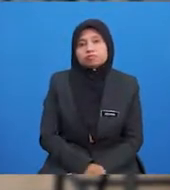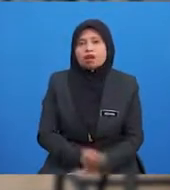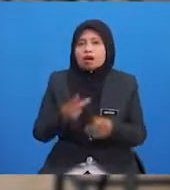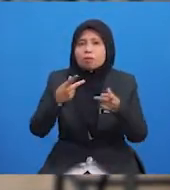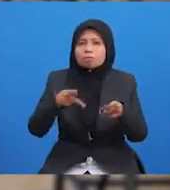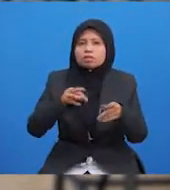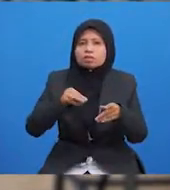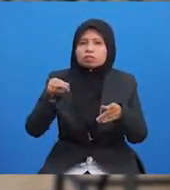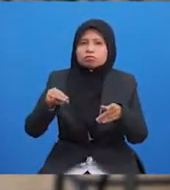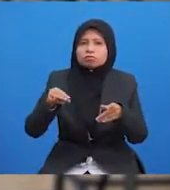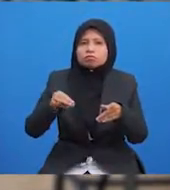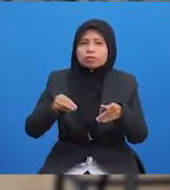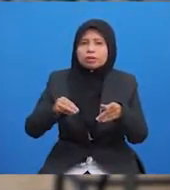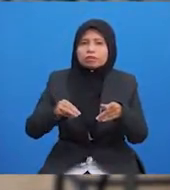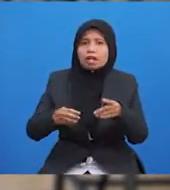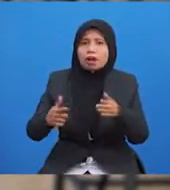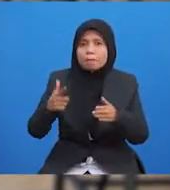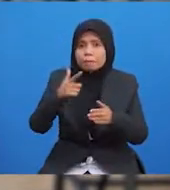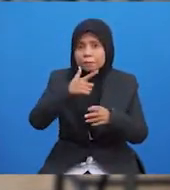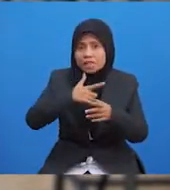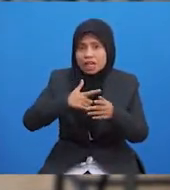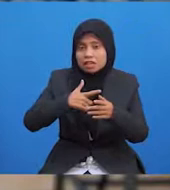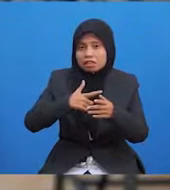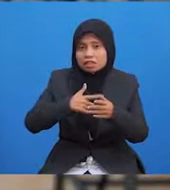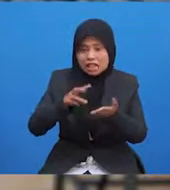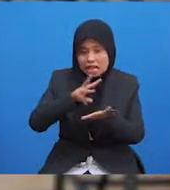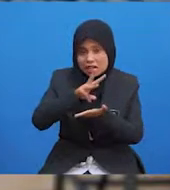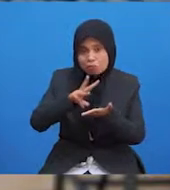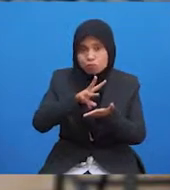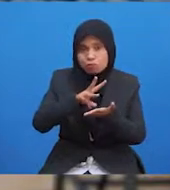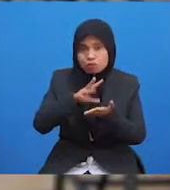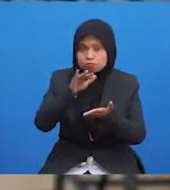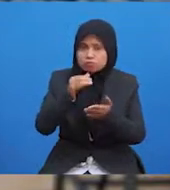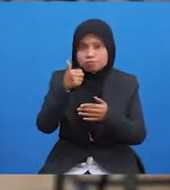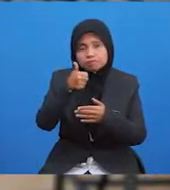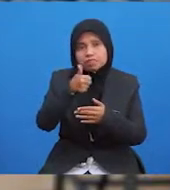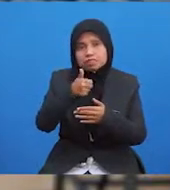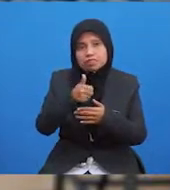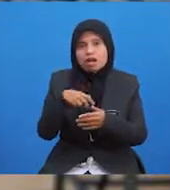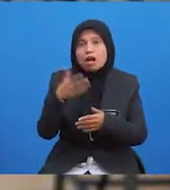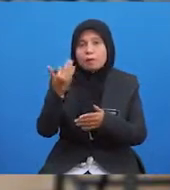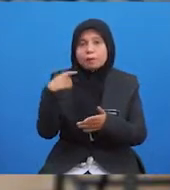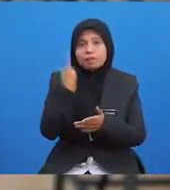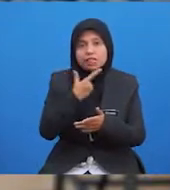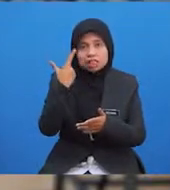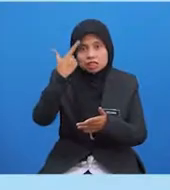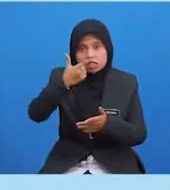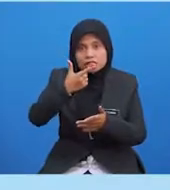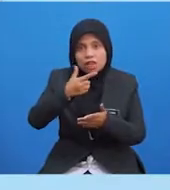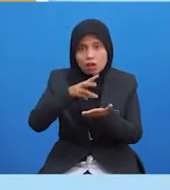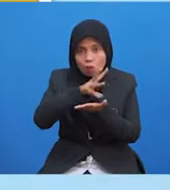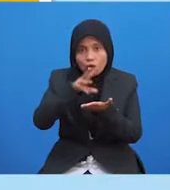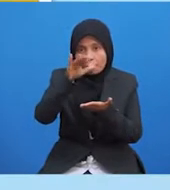Pernahkah murid-murid melayari laman web yang sangat menarik? Mari kita lihat laman web ini.